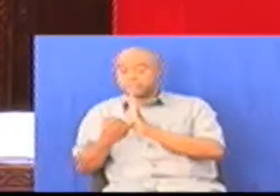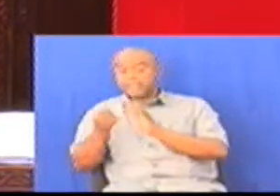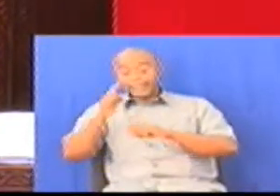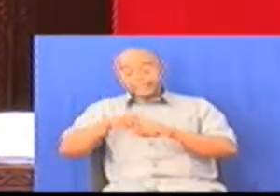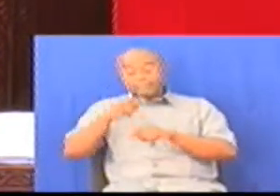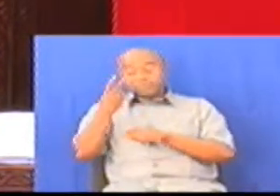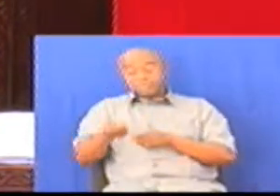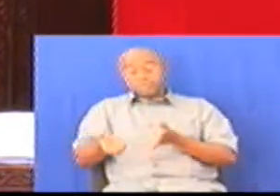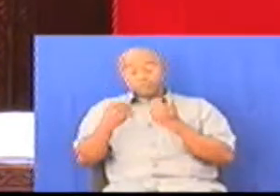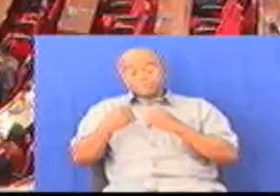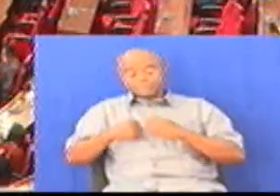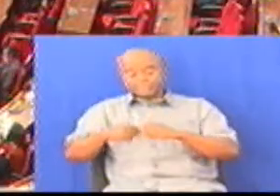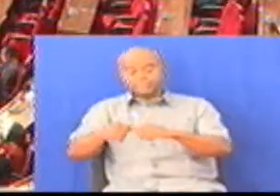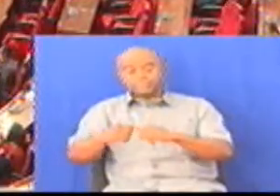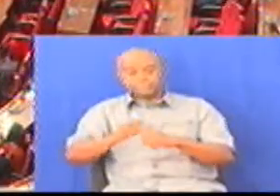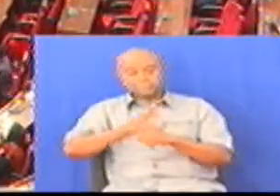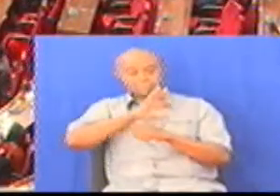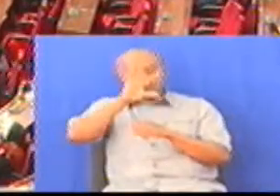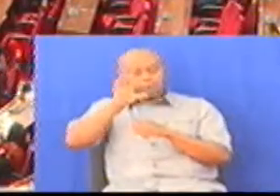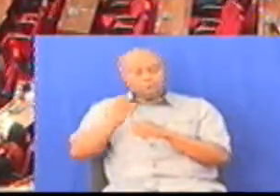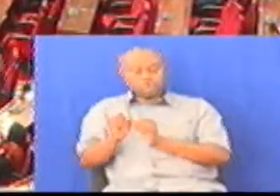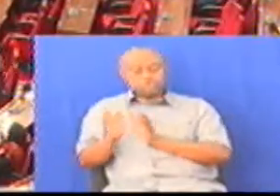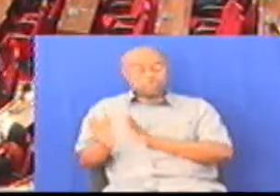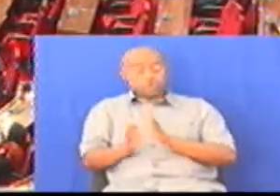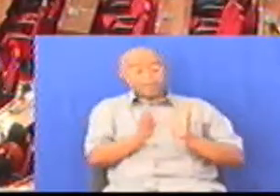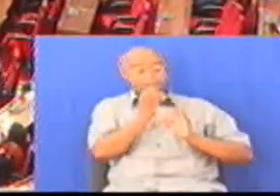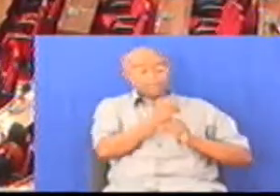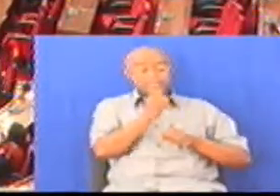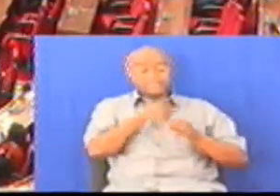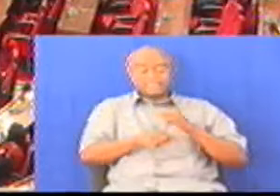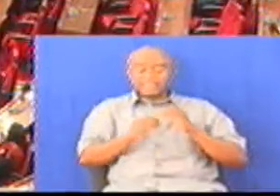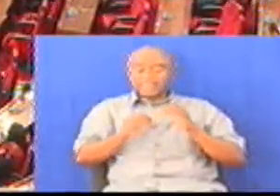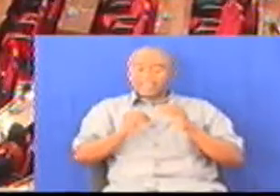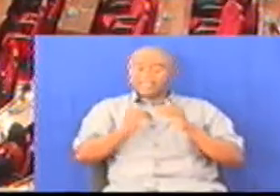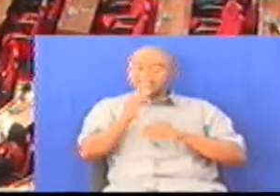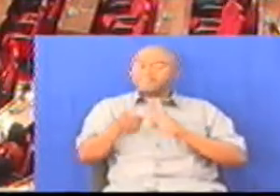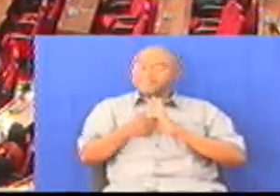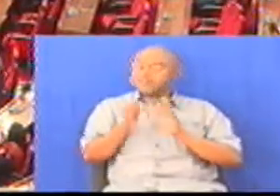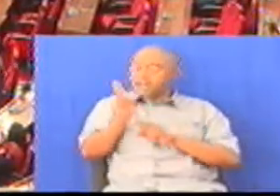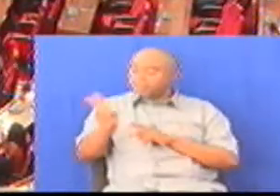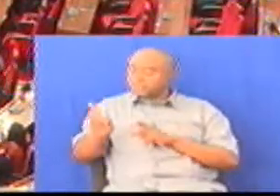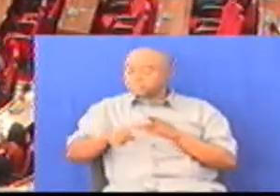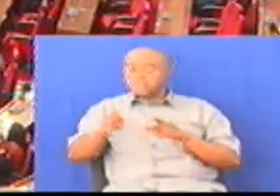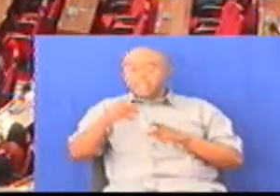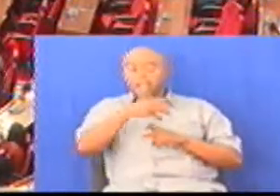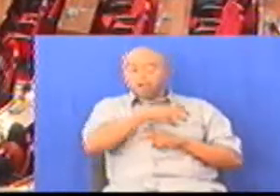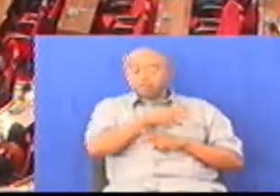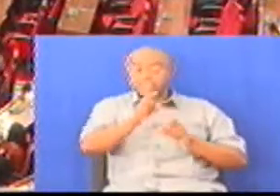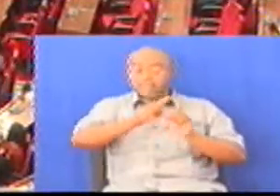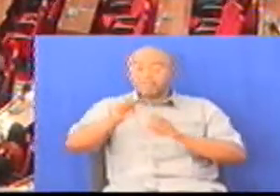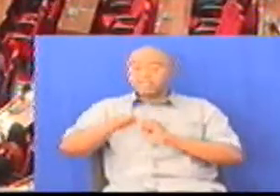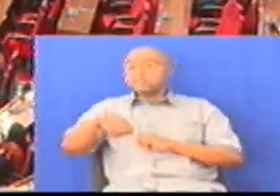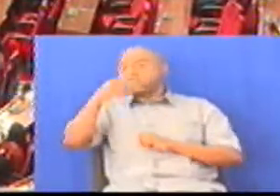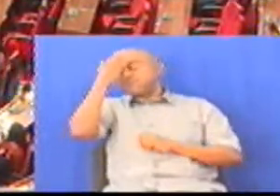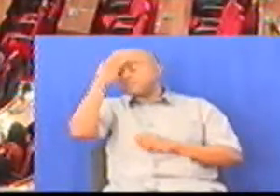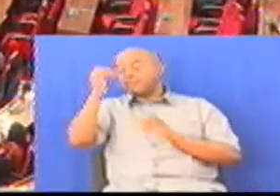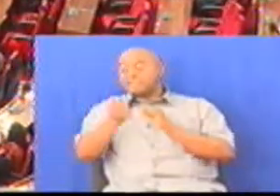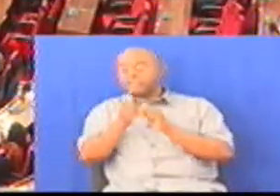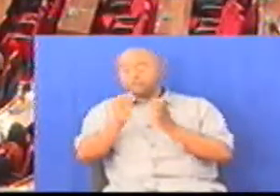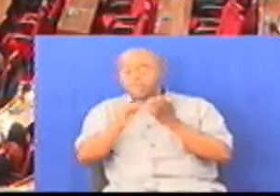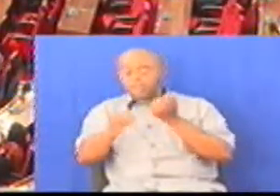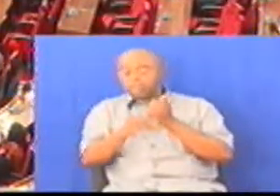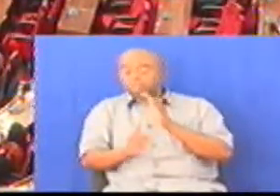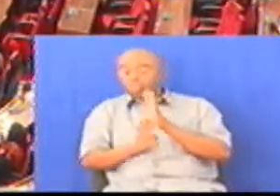na wote wanaopanga budget zao katika ngazi za halmashauri na wizara mbalimbali wajue nini kitachotakiwa kupanda au kushuka. Mheshimiwa